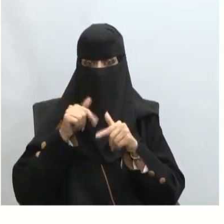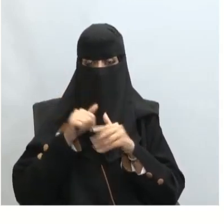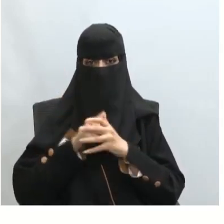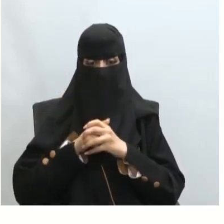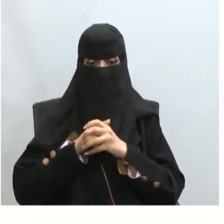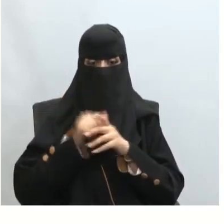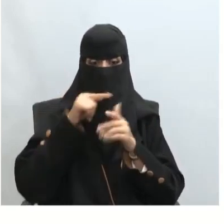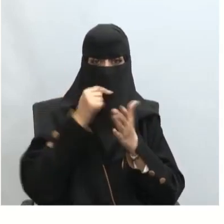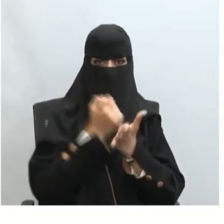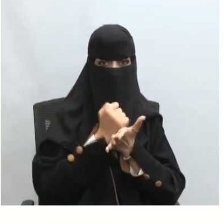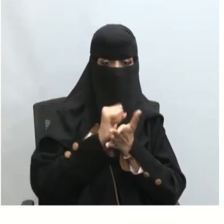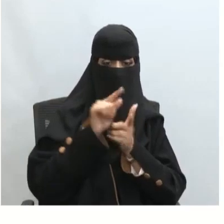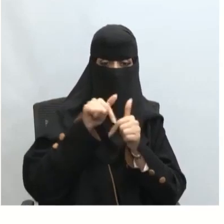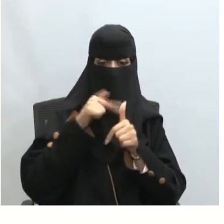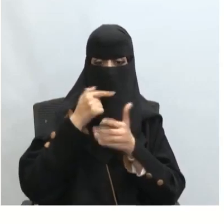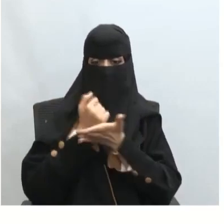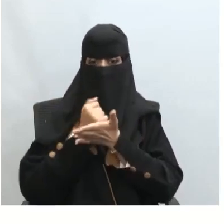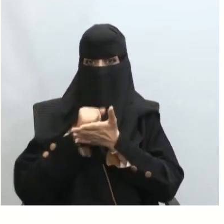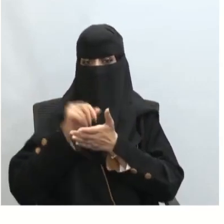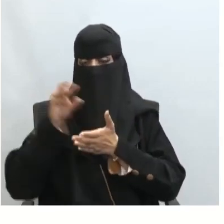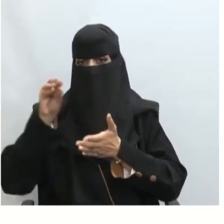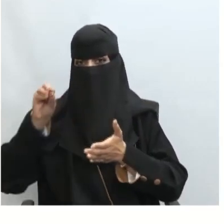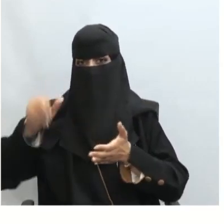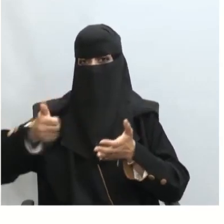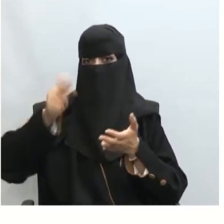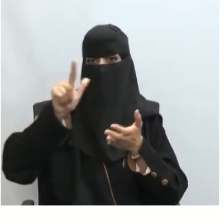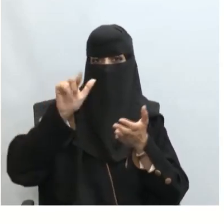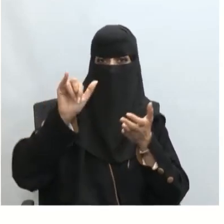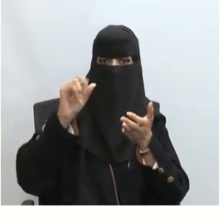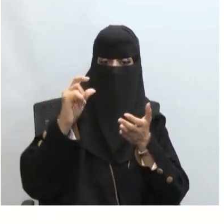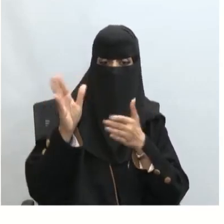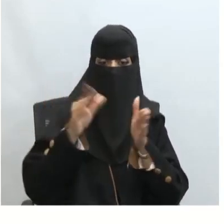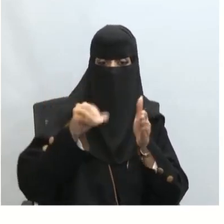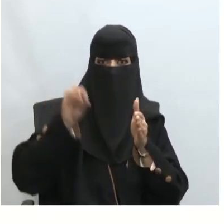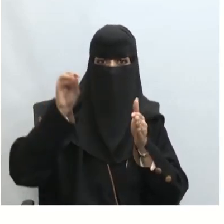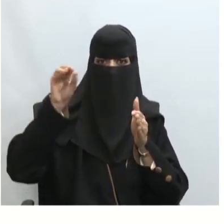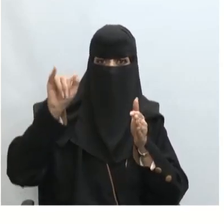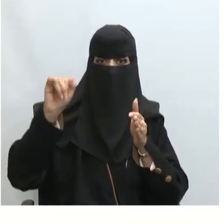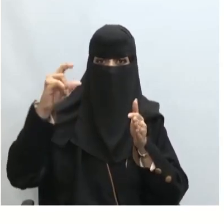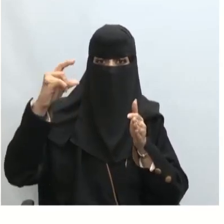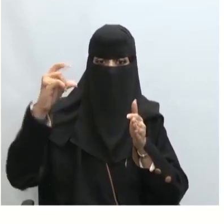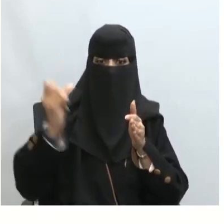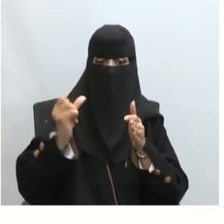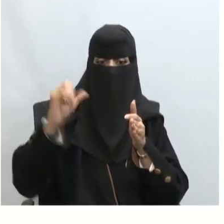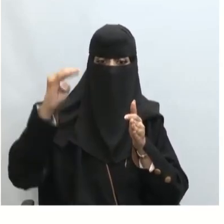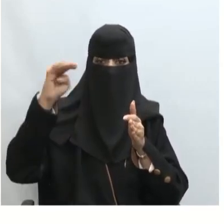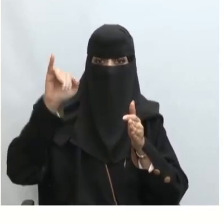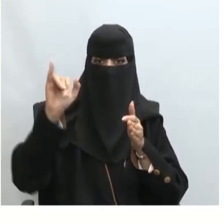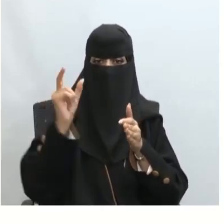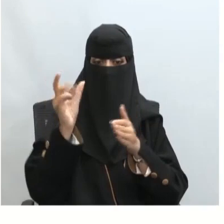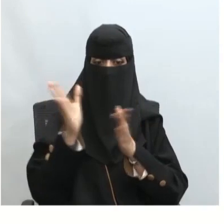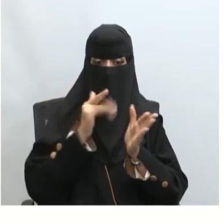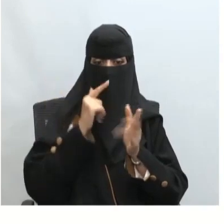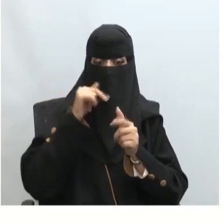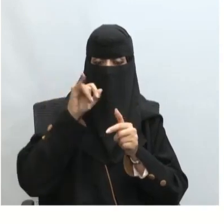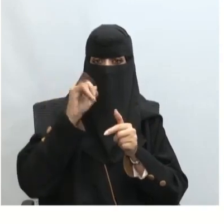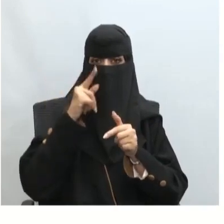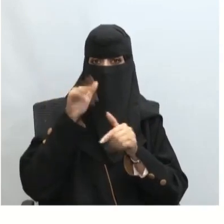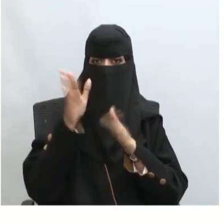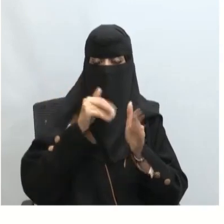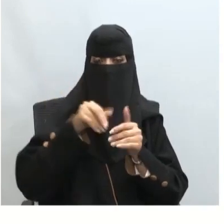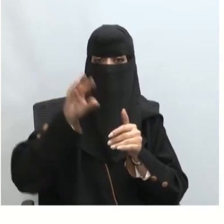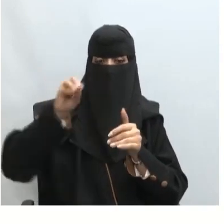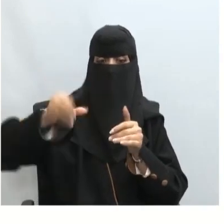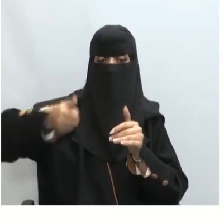حذف احسنتم حذف ماذا سنحذف هنا تبين لدي في السهامه وعلى السهم موجود اتش بي ار اذا حذف